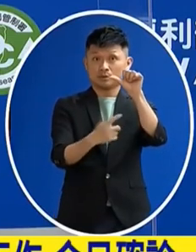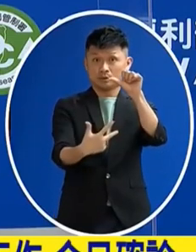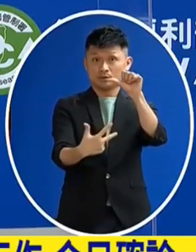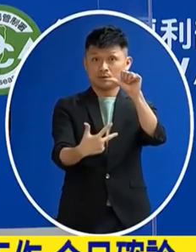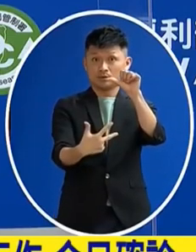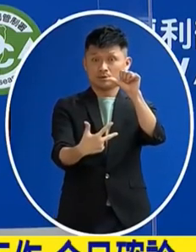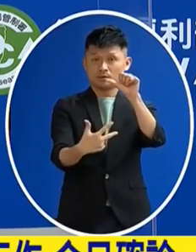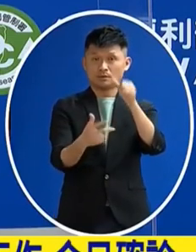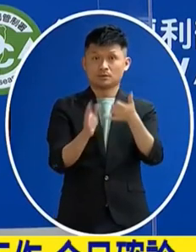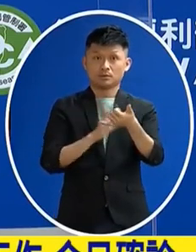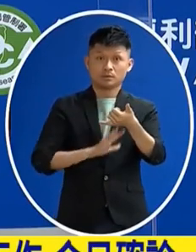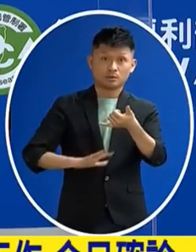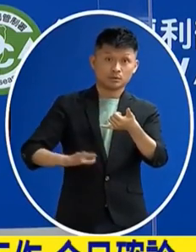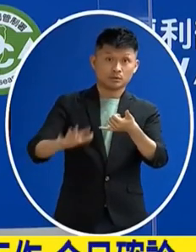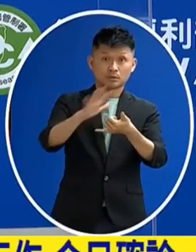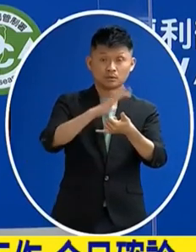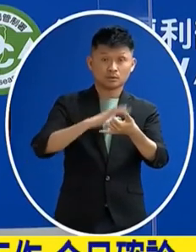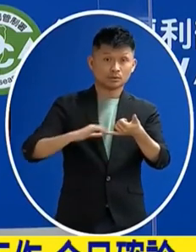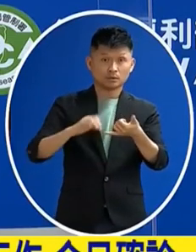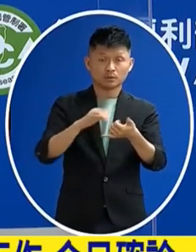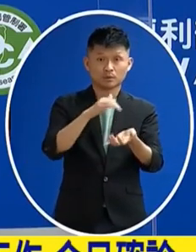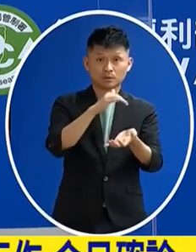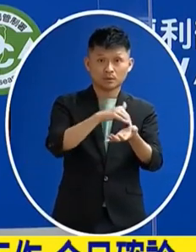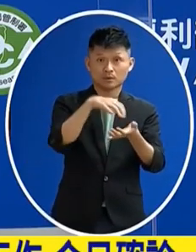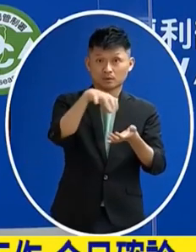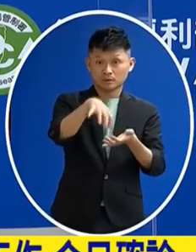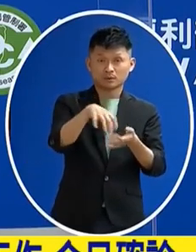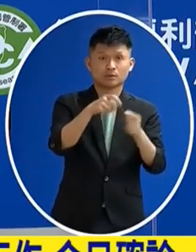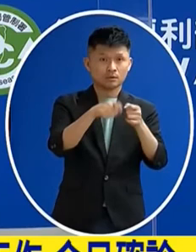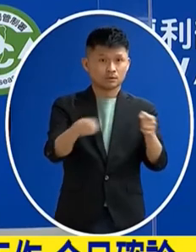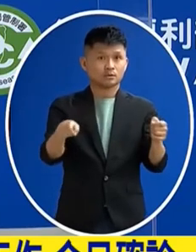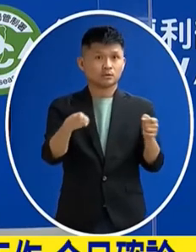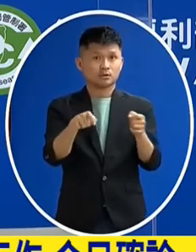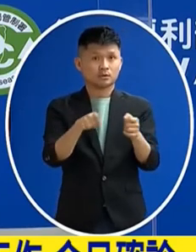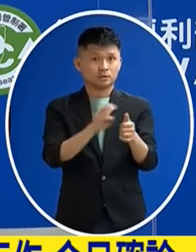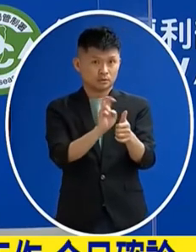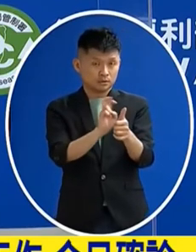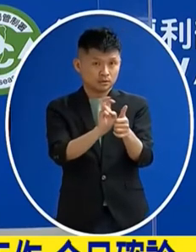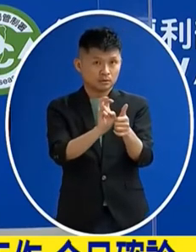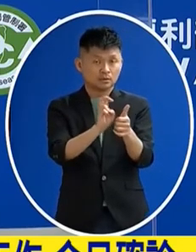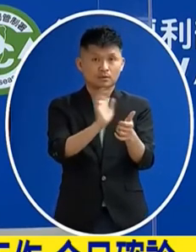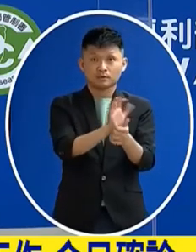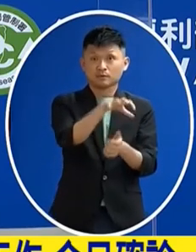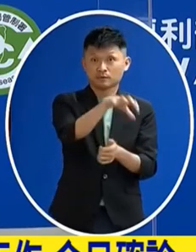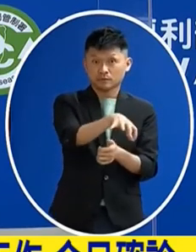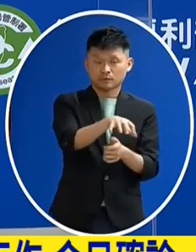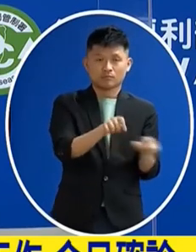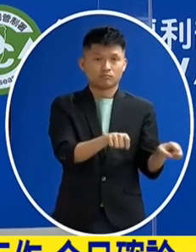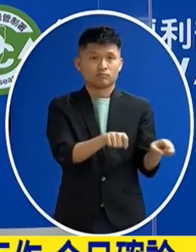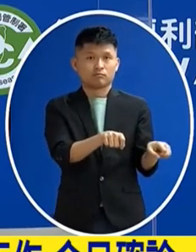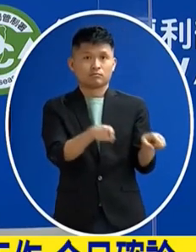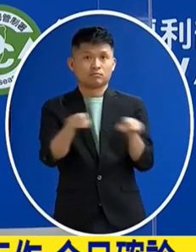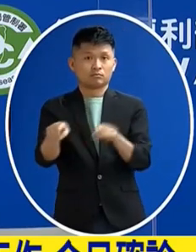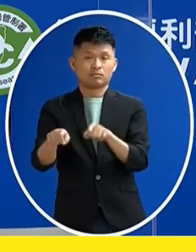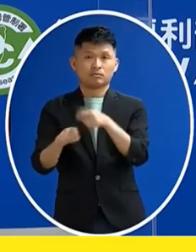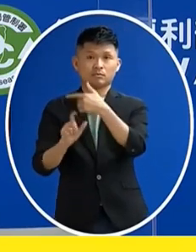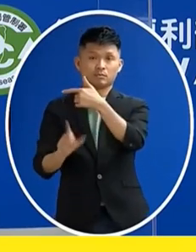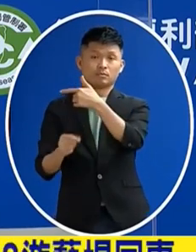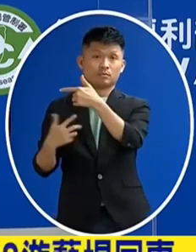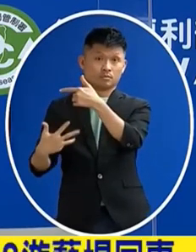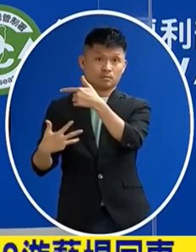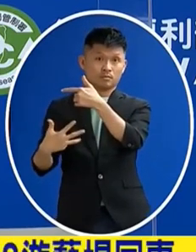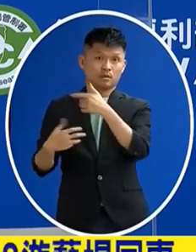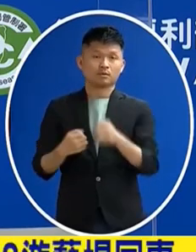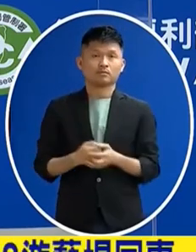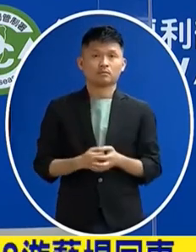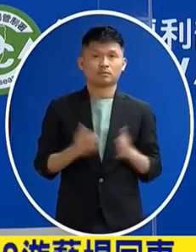的全国医院及长照机构哈，那我们要延伸到6月8日哈，6月8日除例外情形